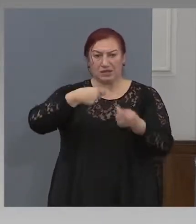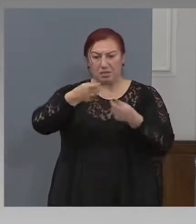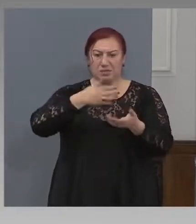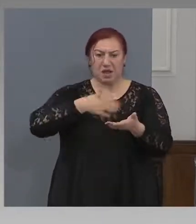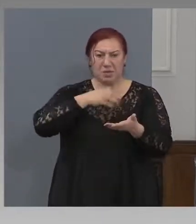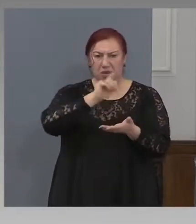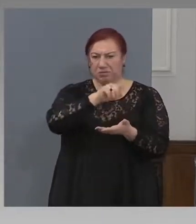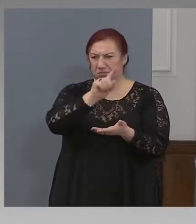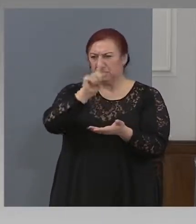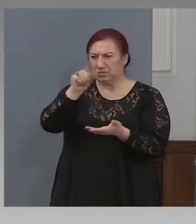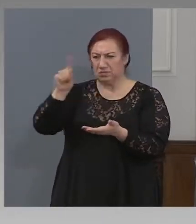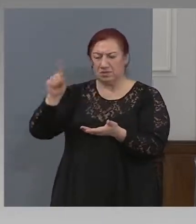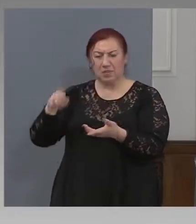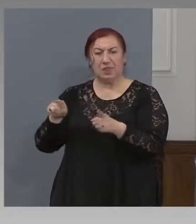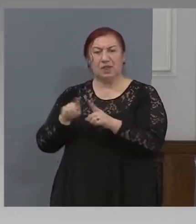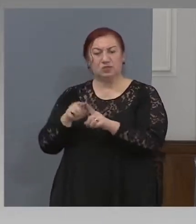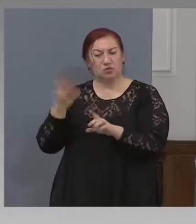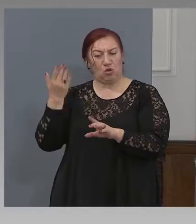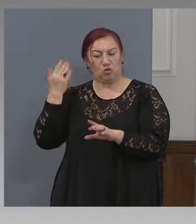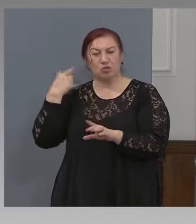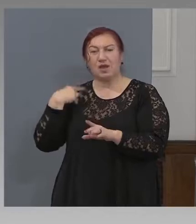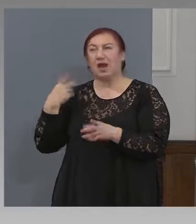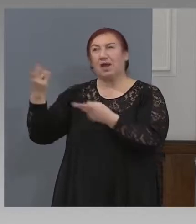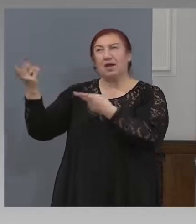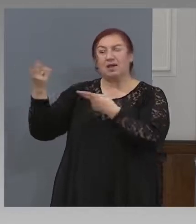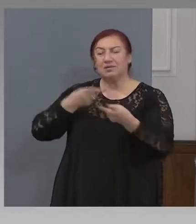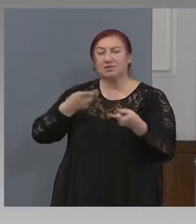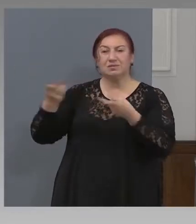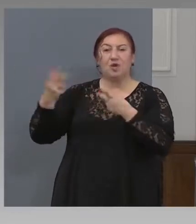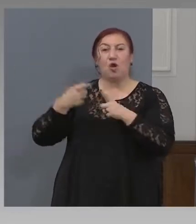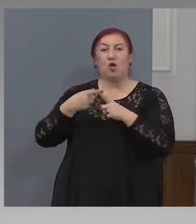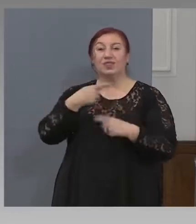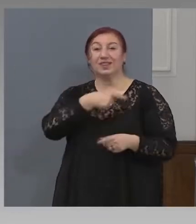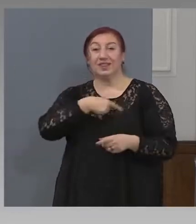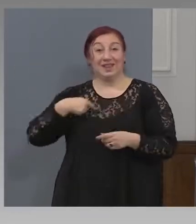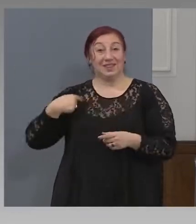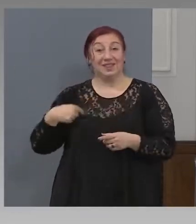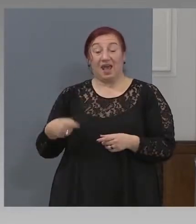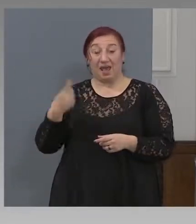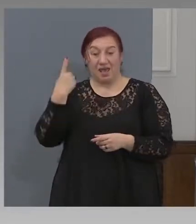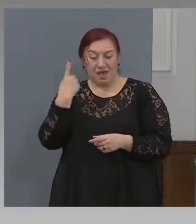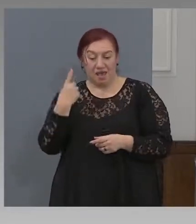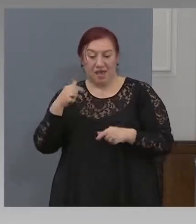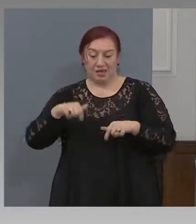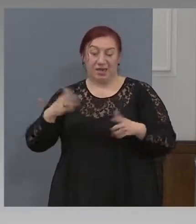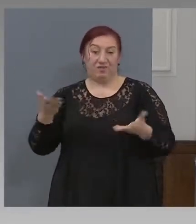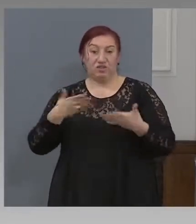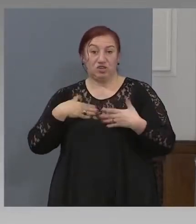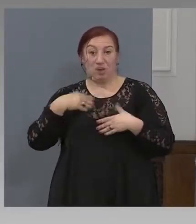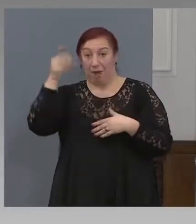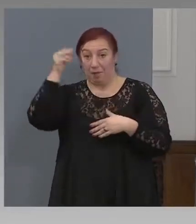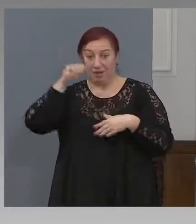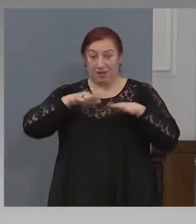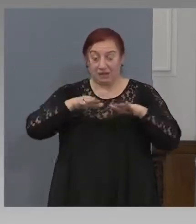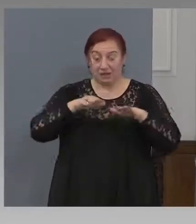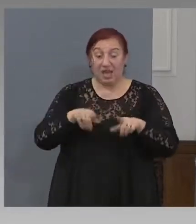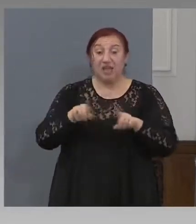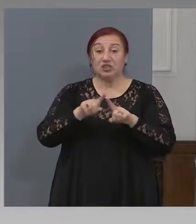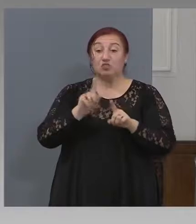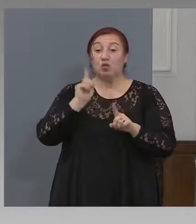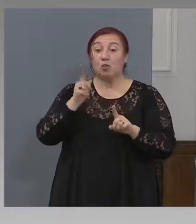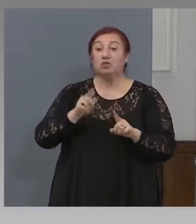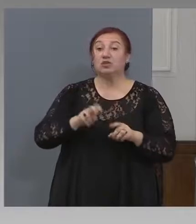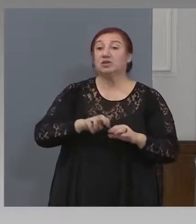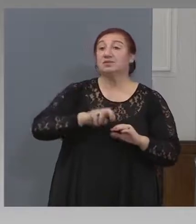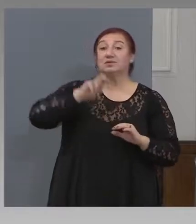сега беше владян от Китай и други производители от Азия, а да излезе и на международните